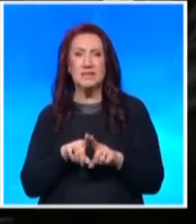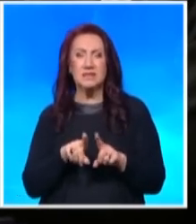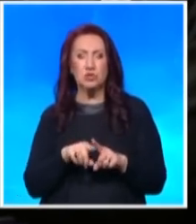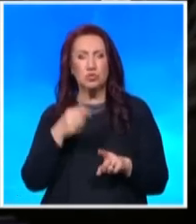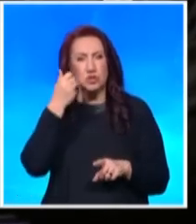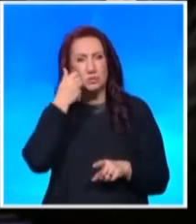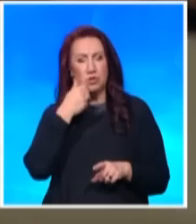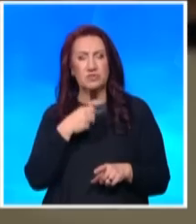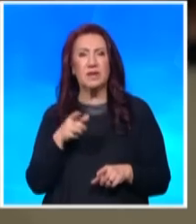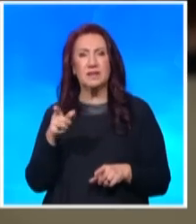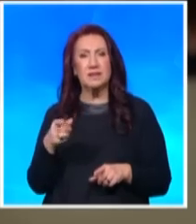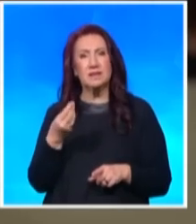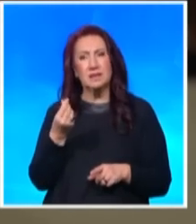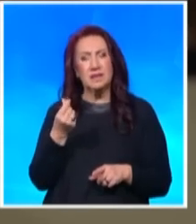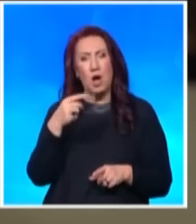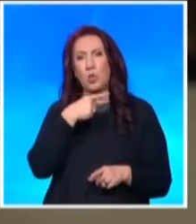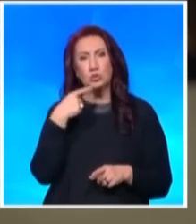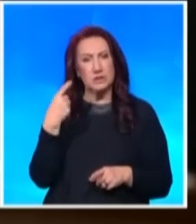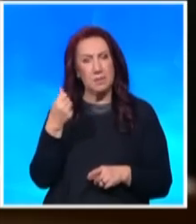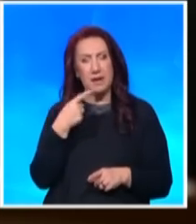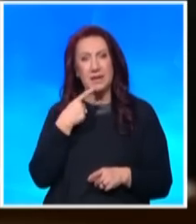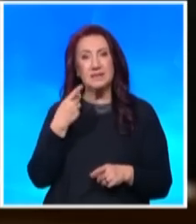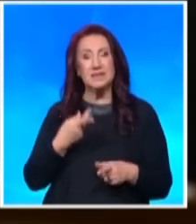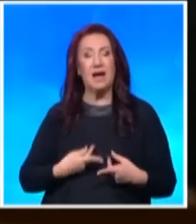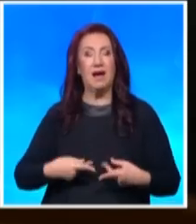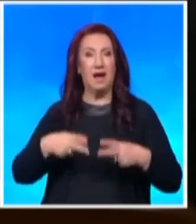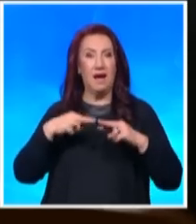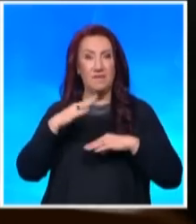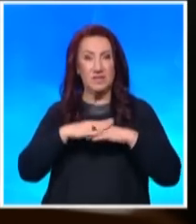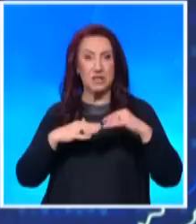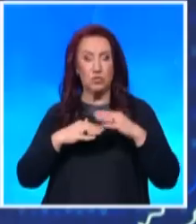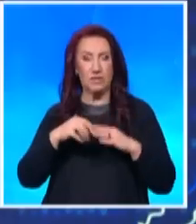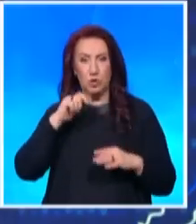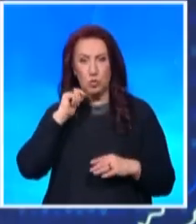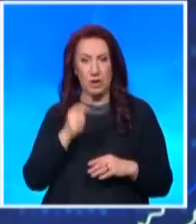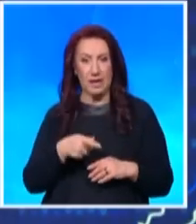за възстановяването на Украина. Президентът отново призова за оръжия.